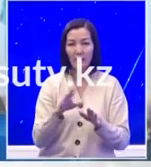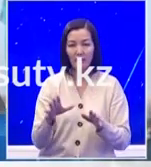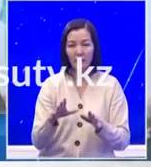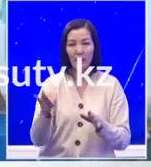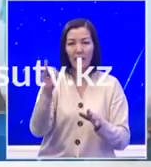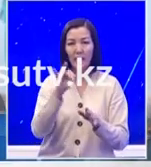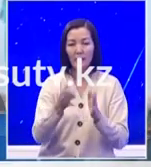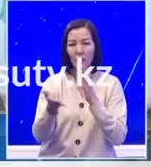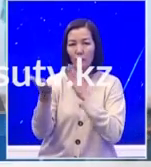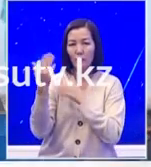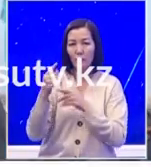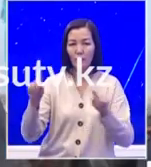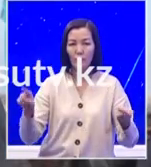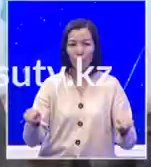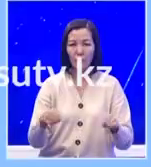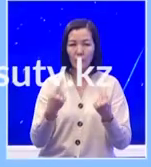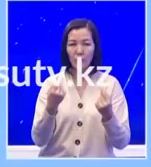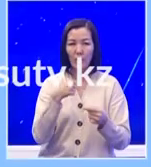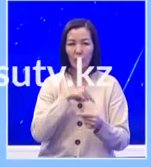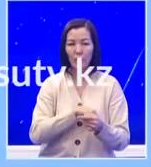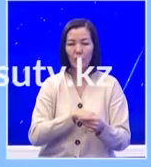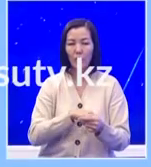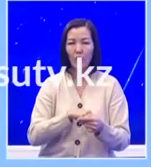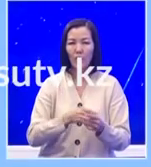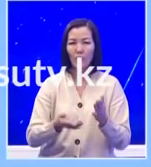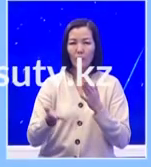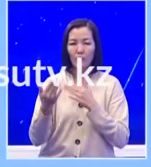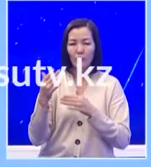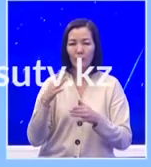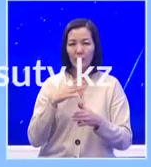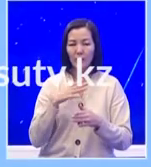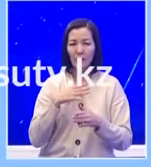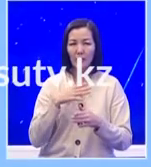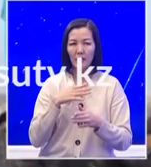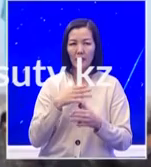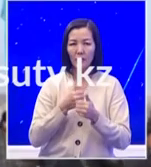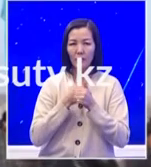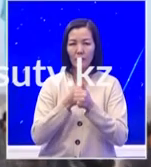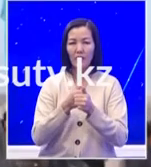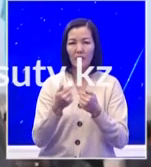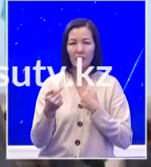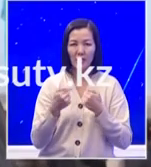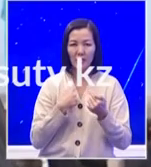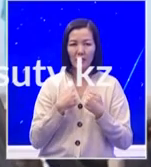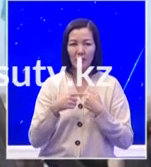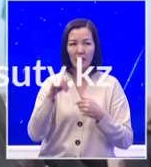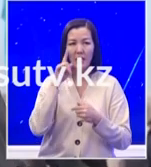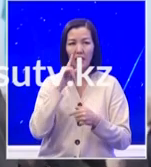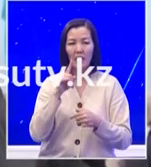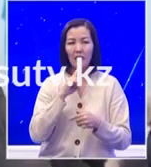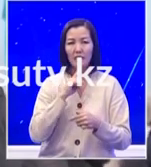еске алу, бұл рухани жаңғыру. Ақтабан шұбырынға ұшыраса да, өмірдің талқын көп көрсе де, қазақ неге